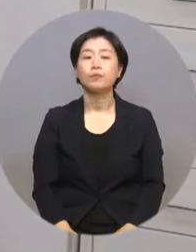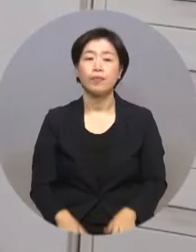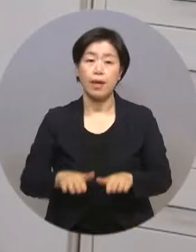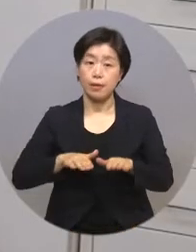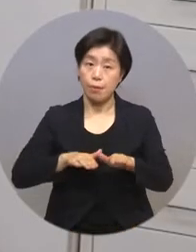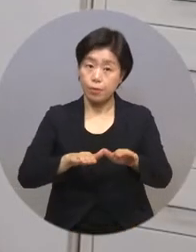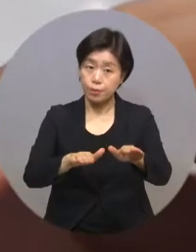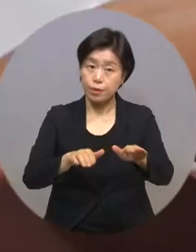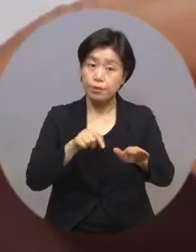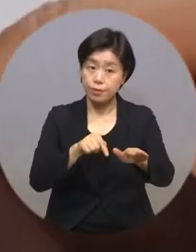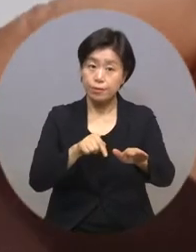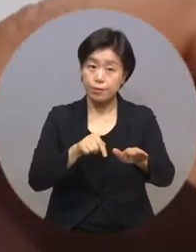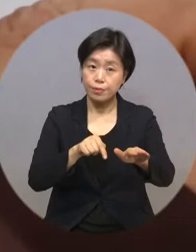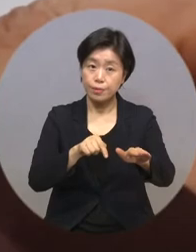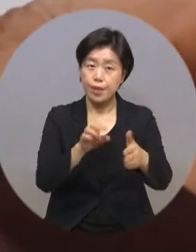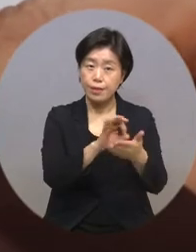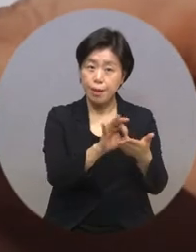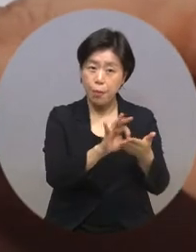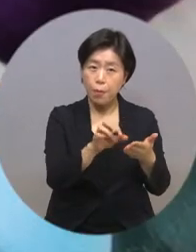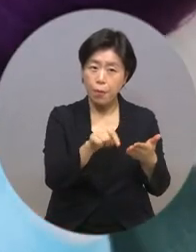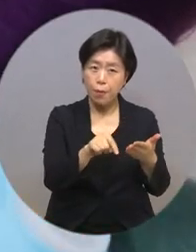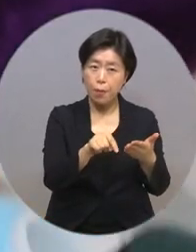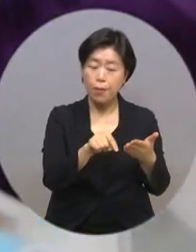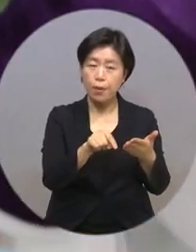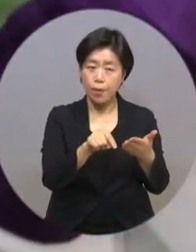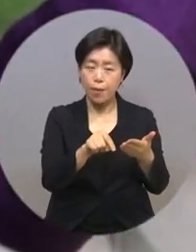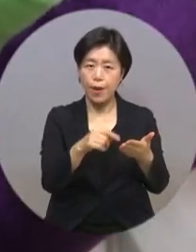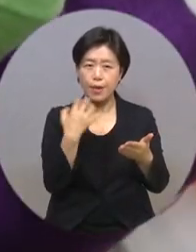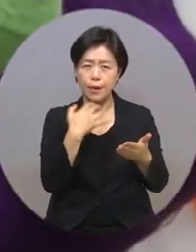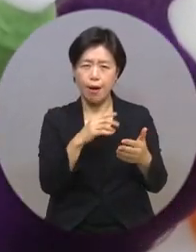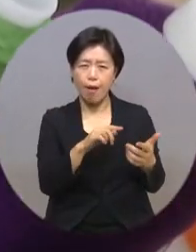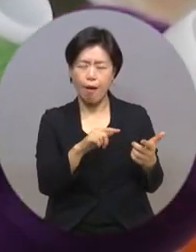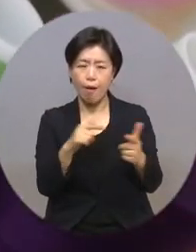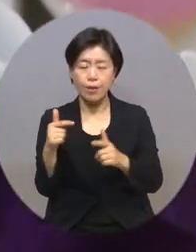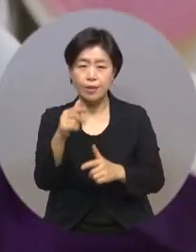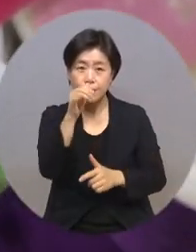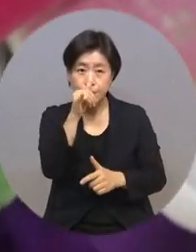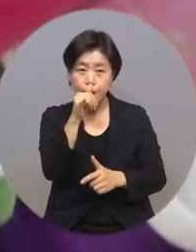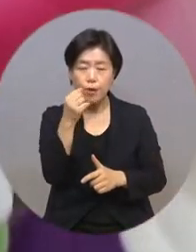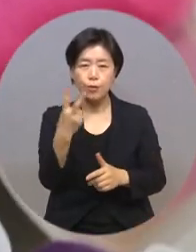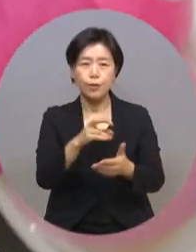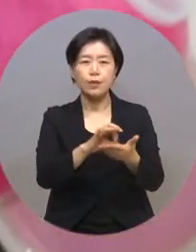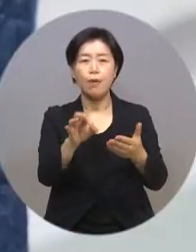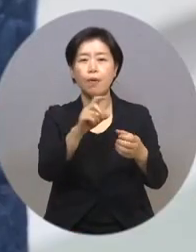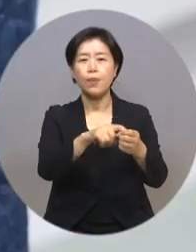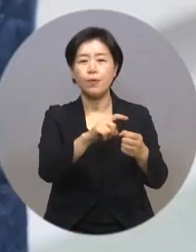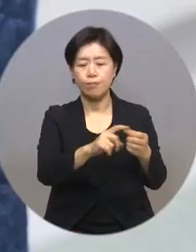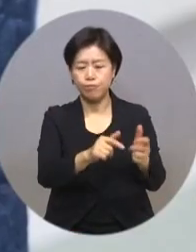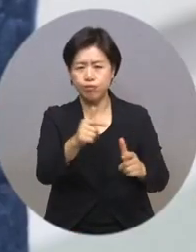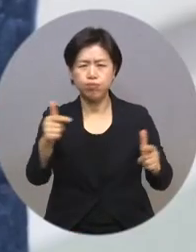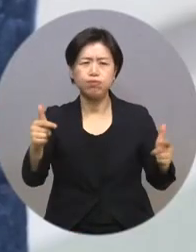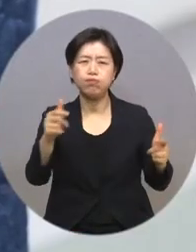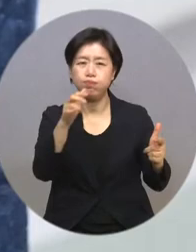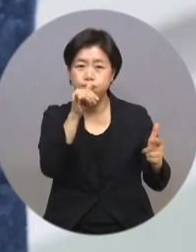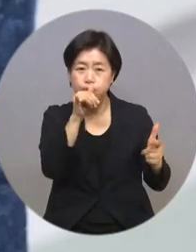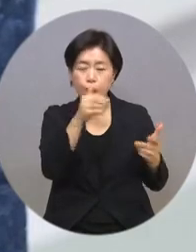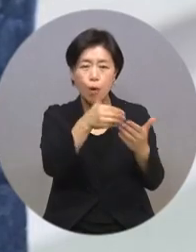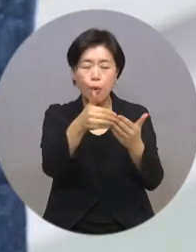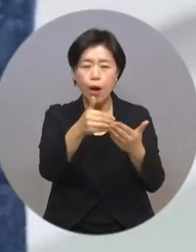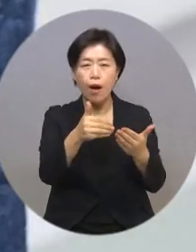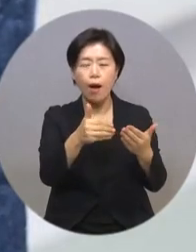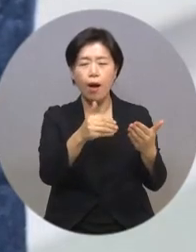재봉틀을 이용한 순우화진 공예품은 이채로운 빛깔로 용도와 쓰임새에 맞게 다양한 문양으로